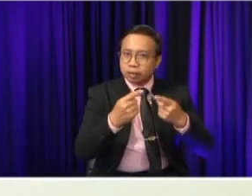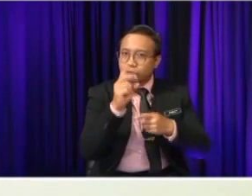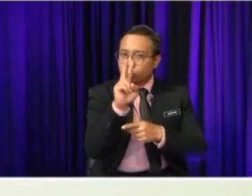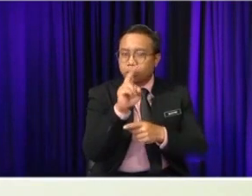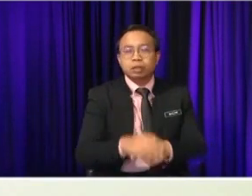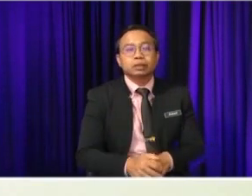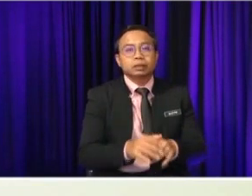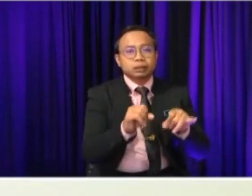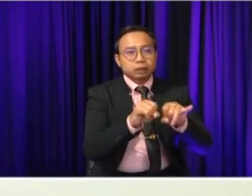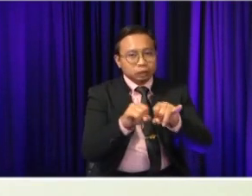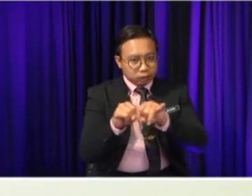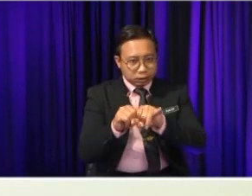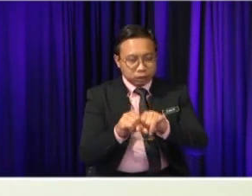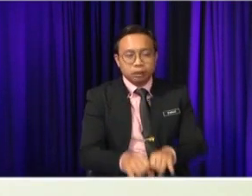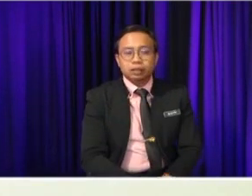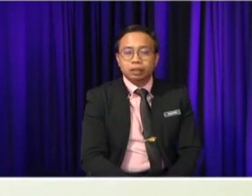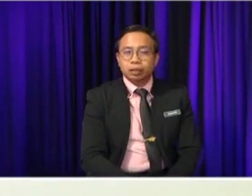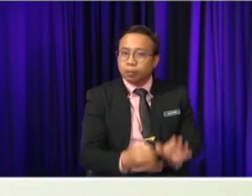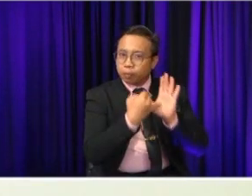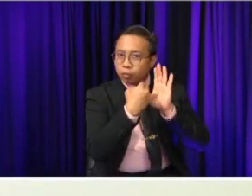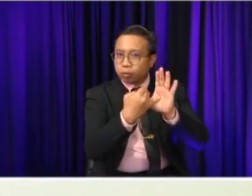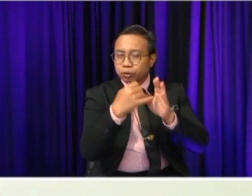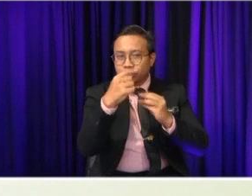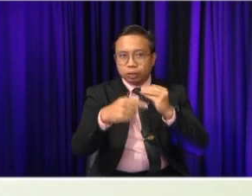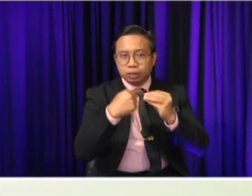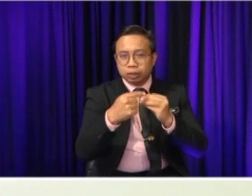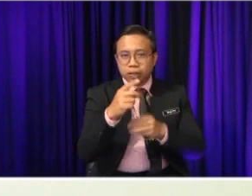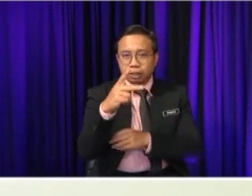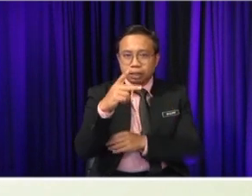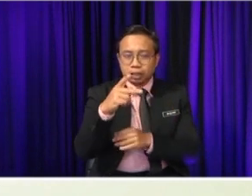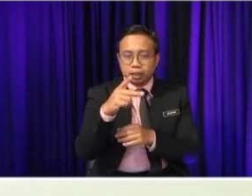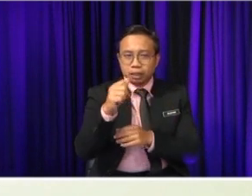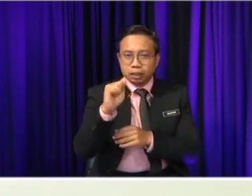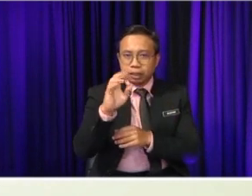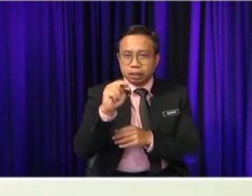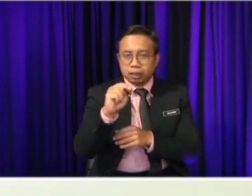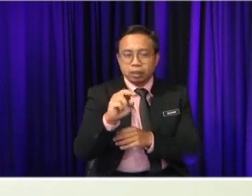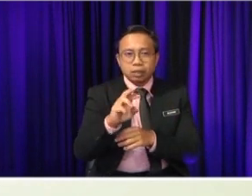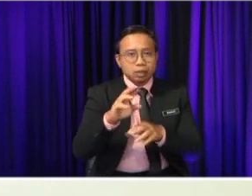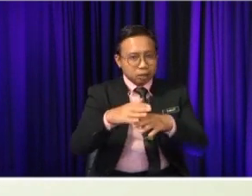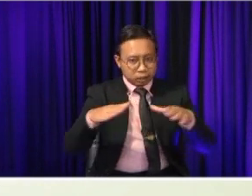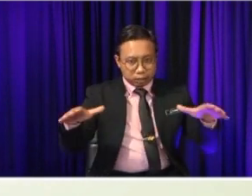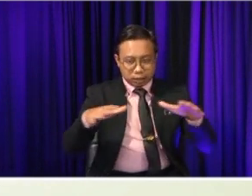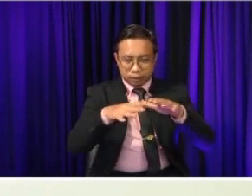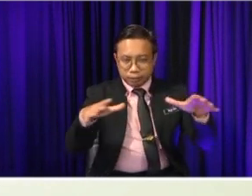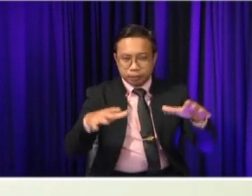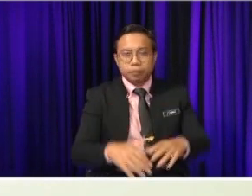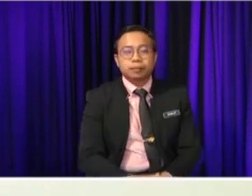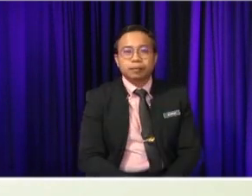jenis dia adalah promosi berkaitan dengan kain rentang lalu kita Panggil adalah banner